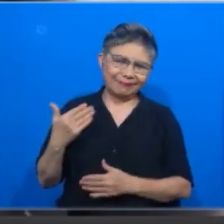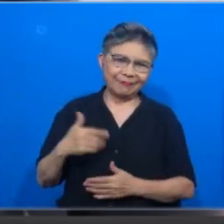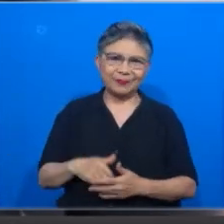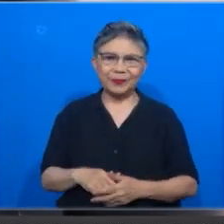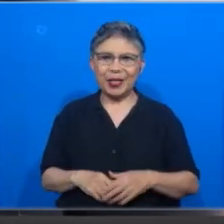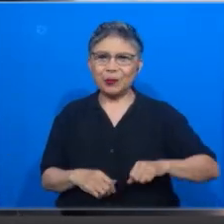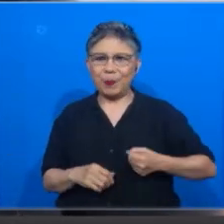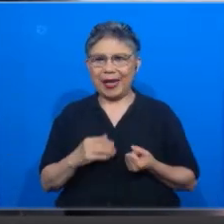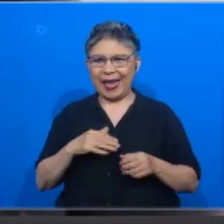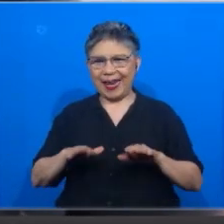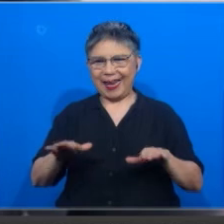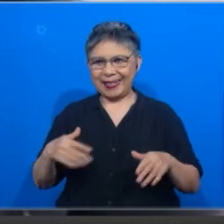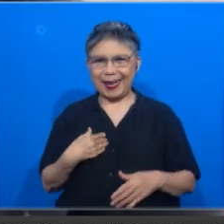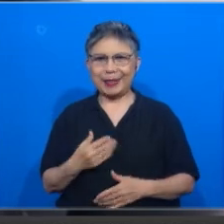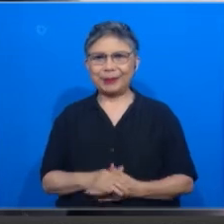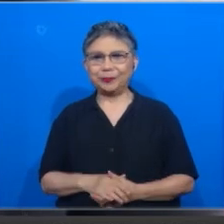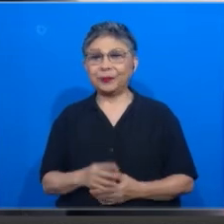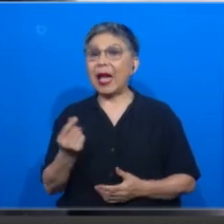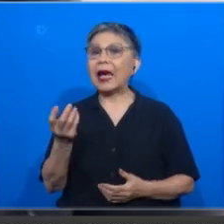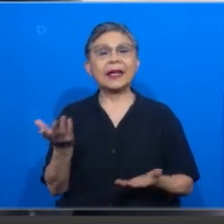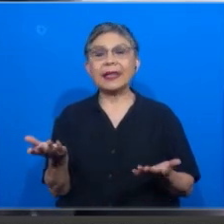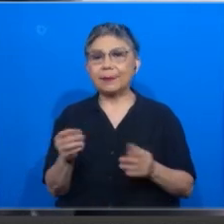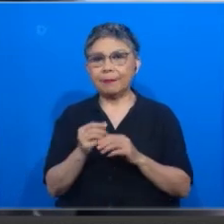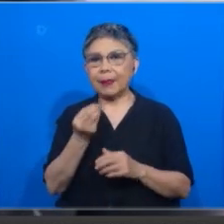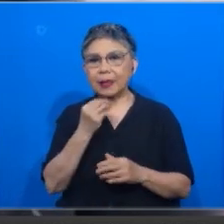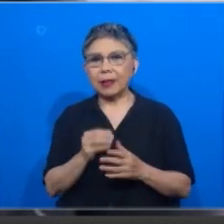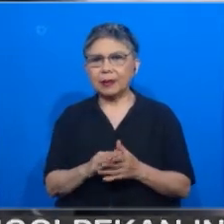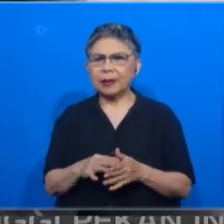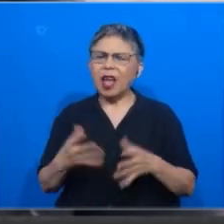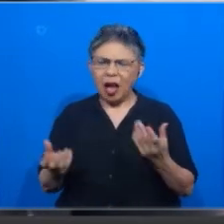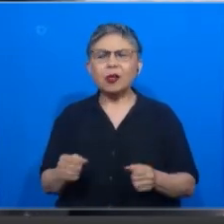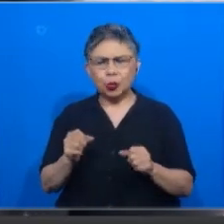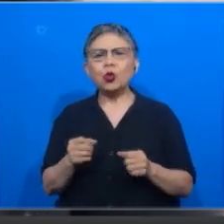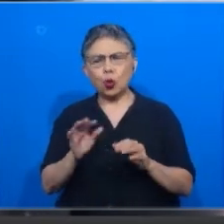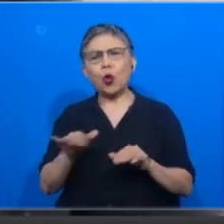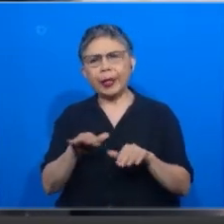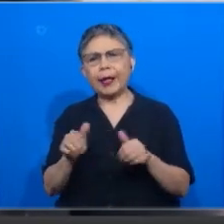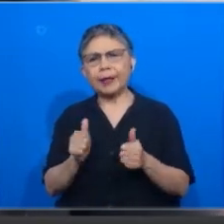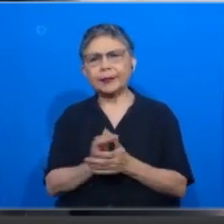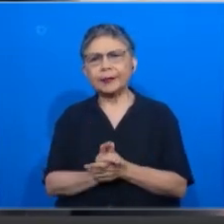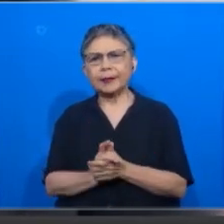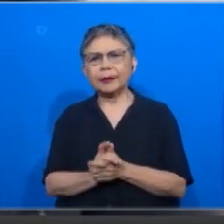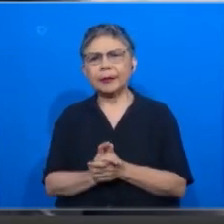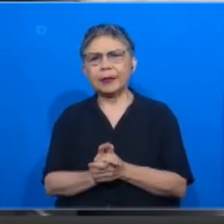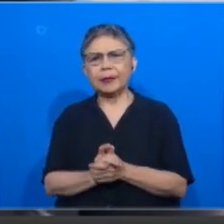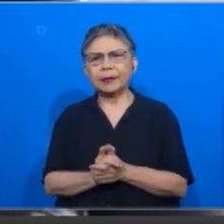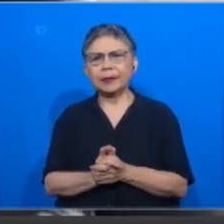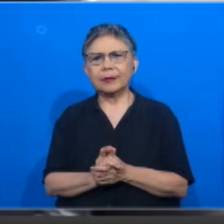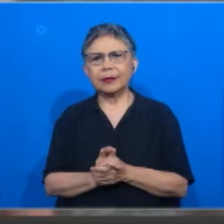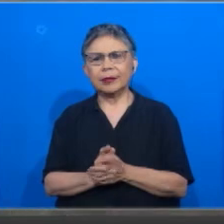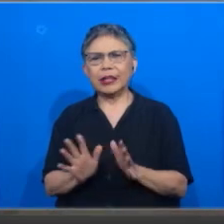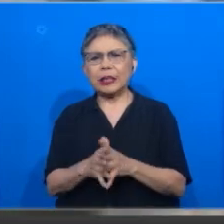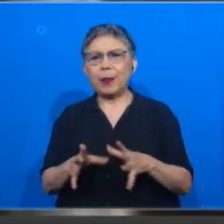Suami sama anak. Kalau harganya sendiri di gimana? Harganya terjangkau dan cukup tidak menguras kantong